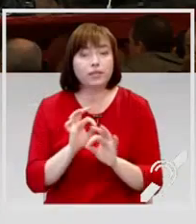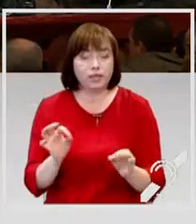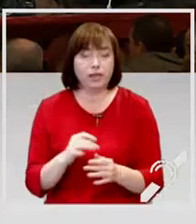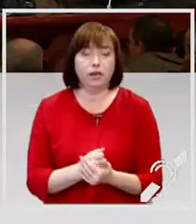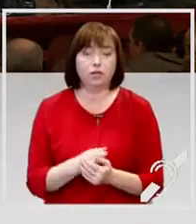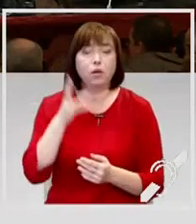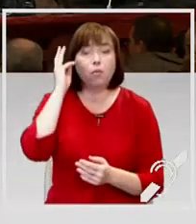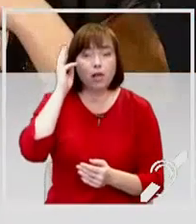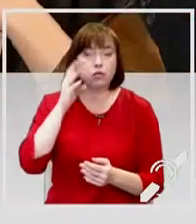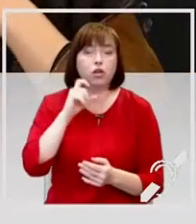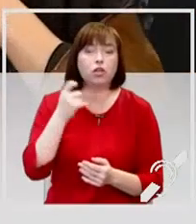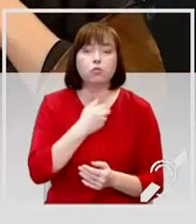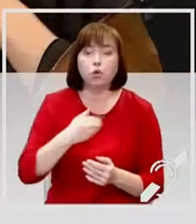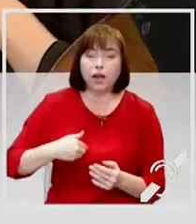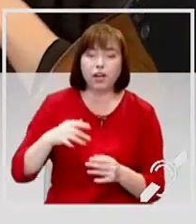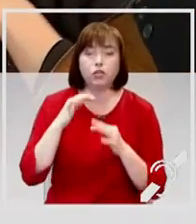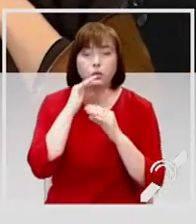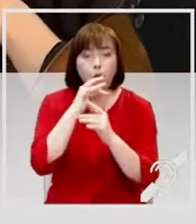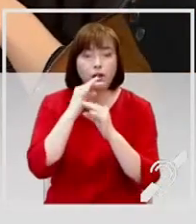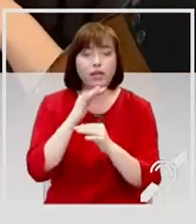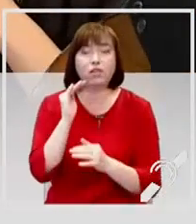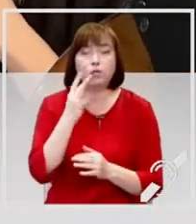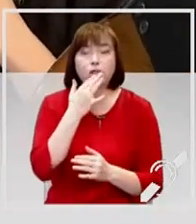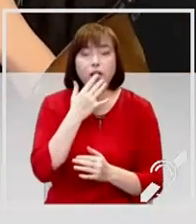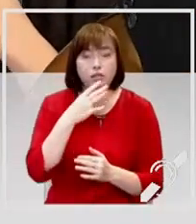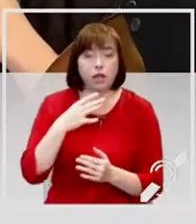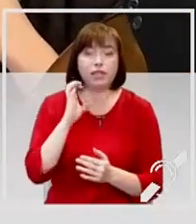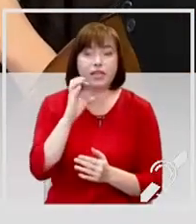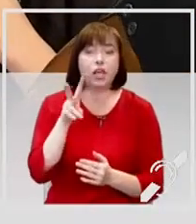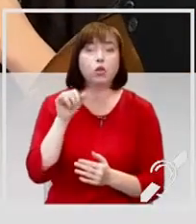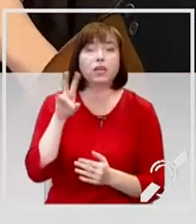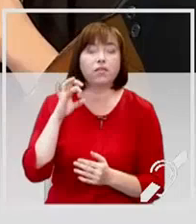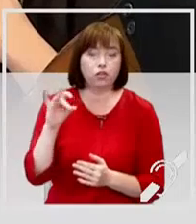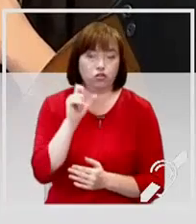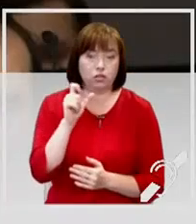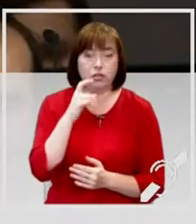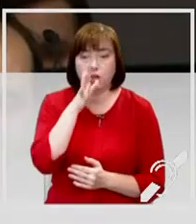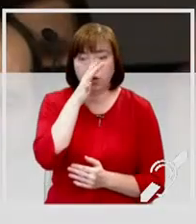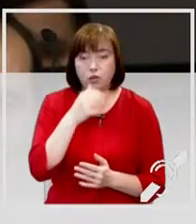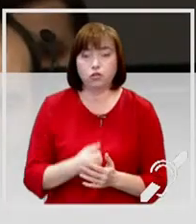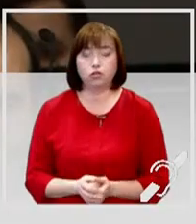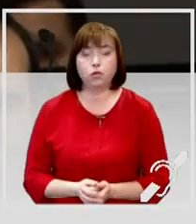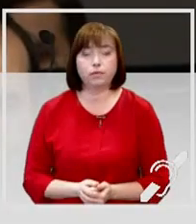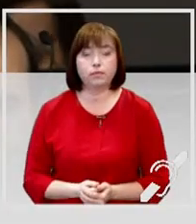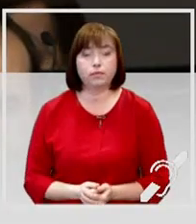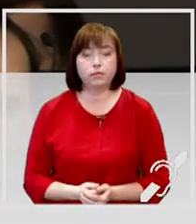Muzical Ambasadorii din București și Orchestra Filarmonicii Naționale Serghei Lunchevici din Chișinău.